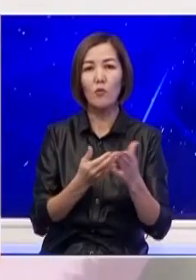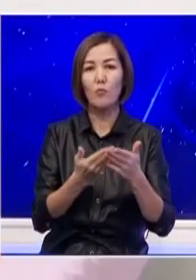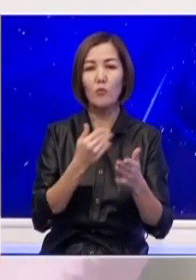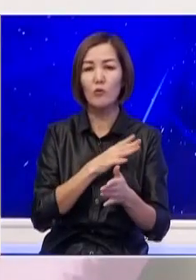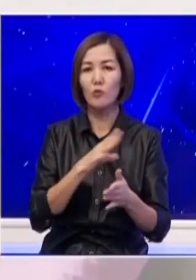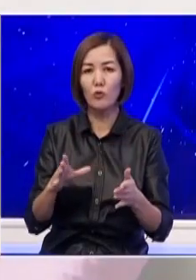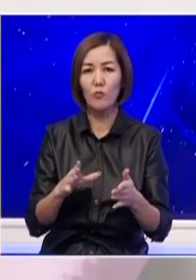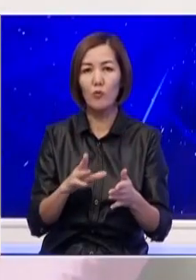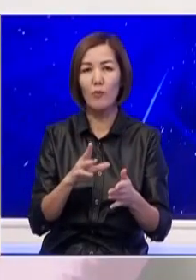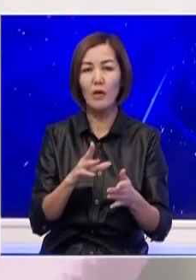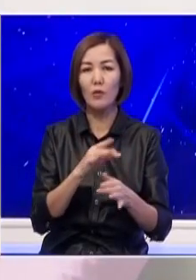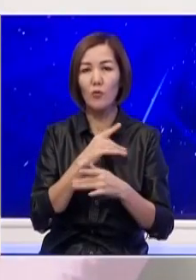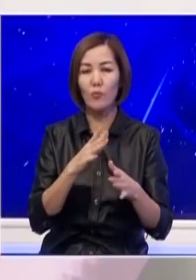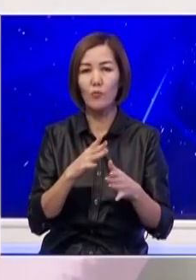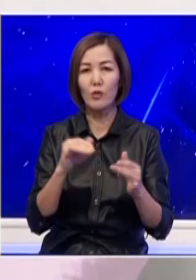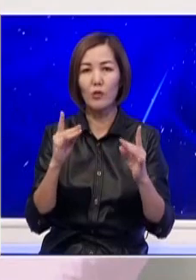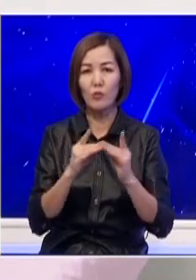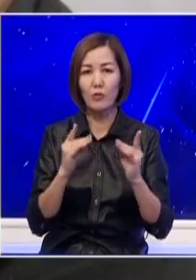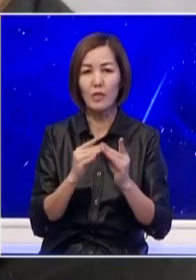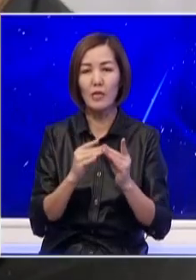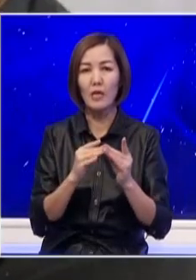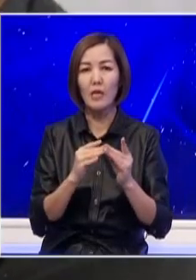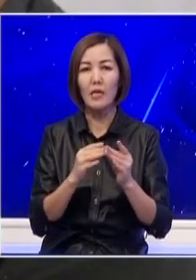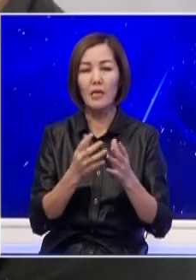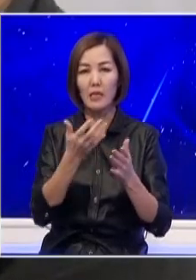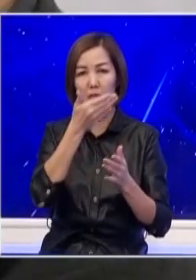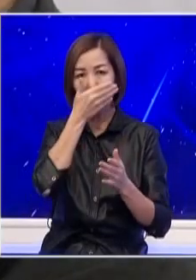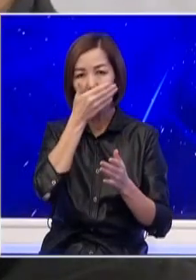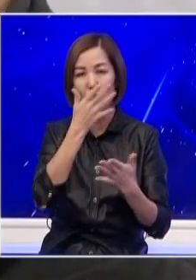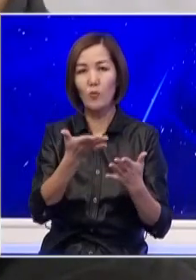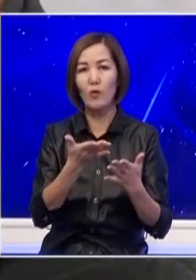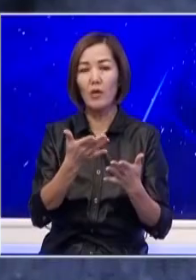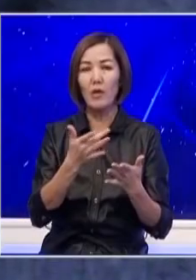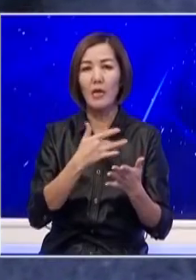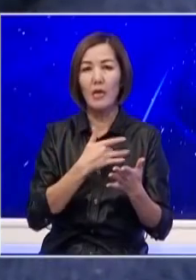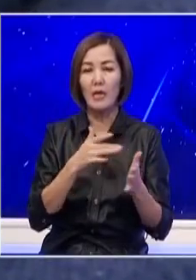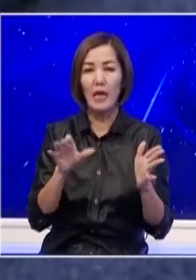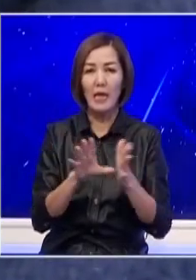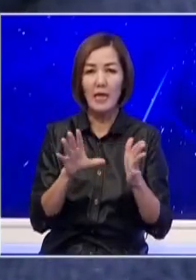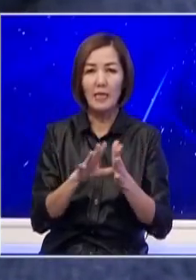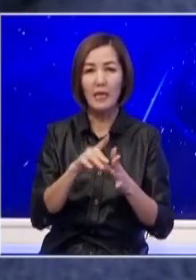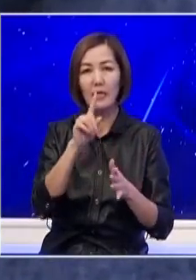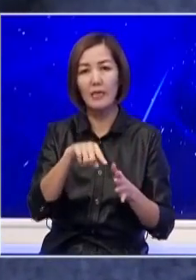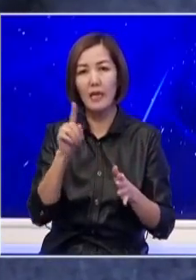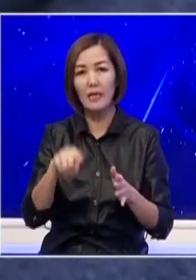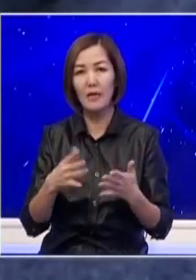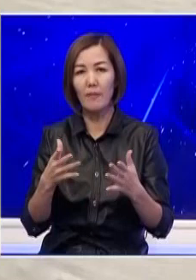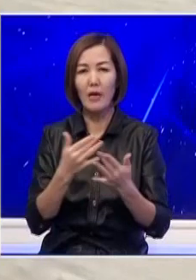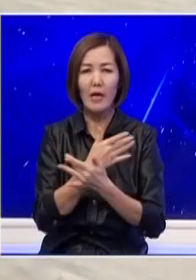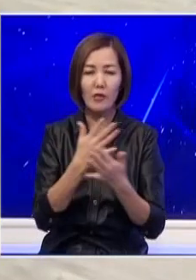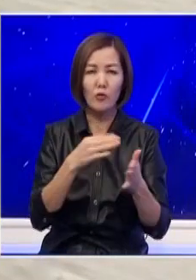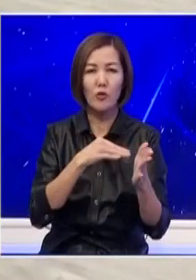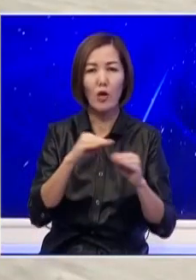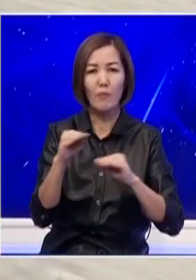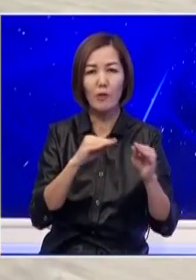болмаған. Көпфункционалды төсек, демалу аппараты, электродиаграмма, дефибрилляторға қол жеткізді.